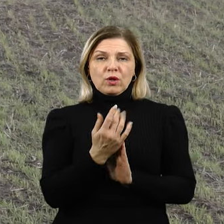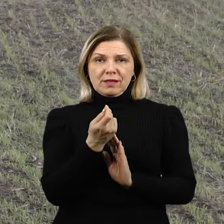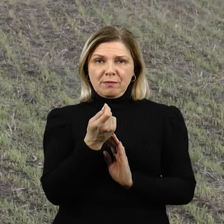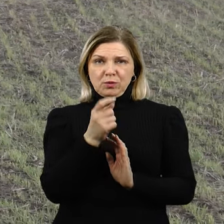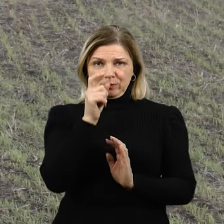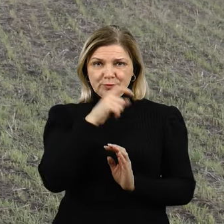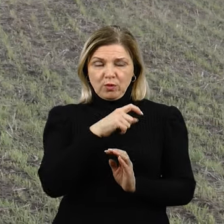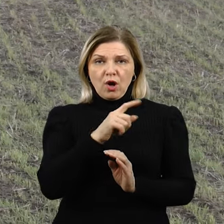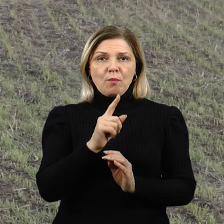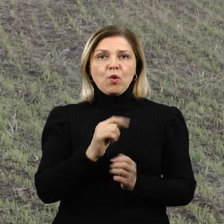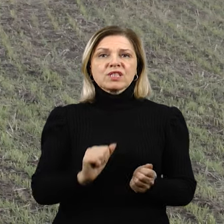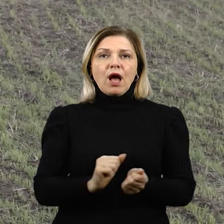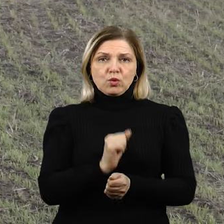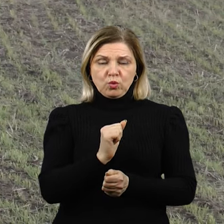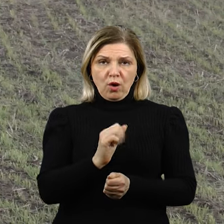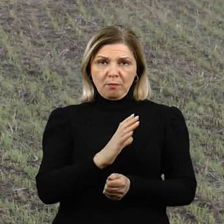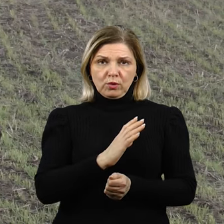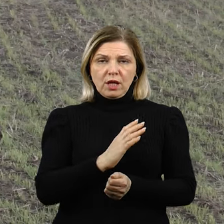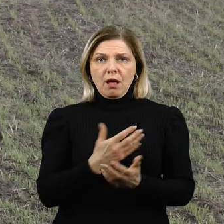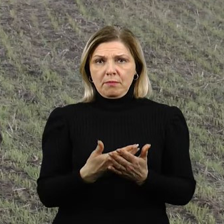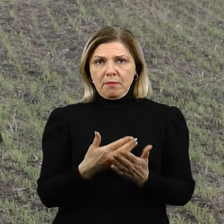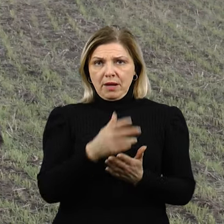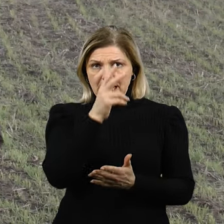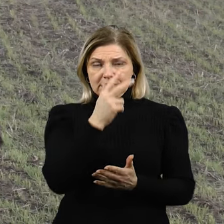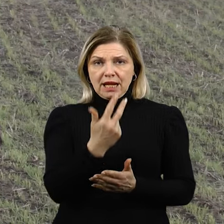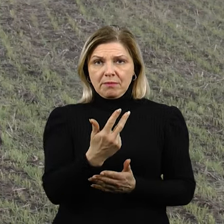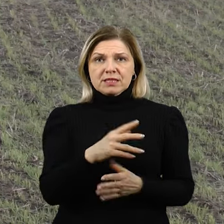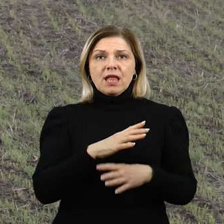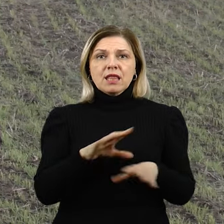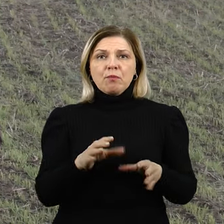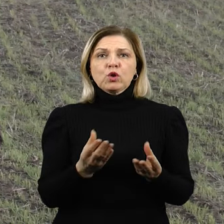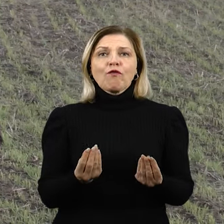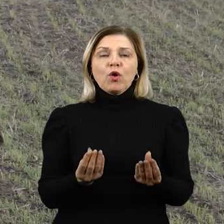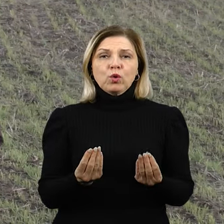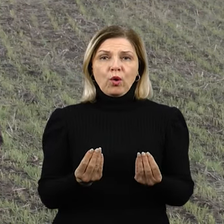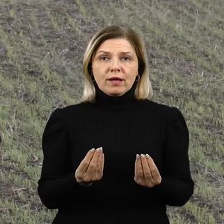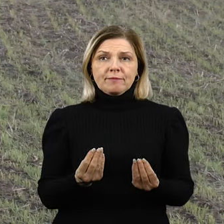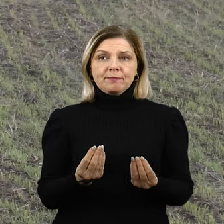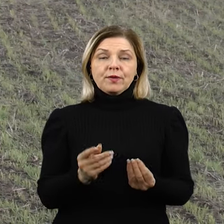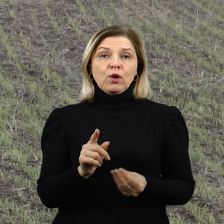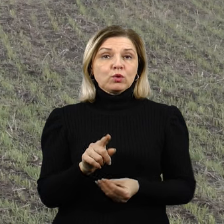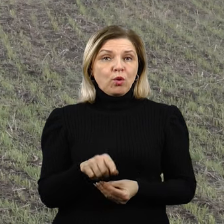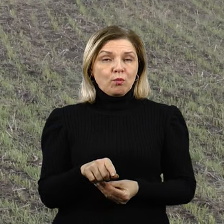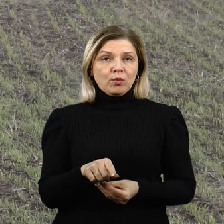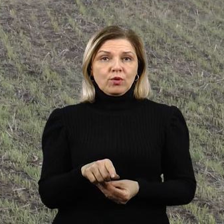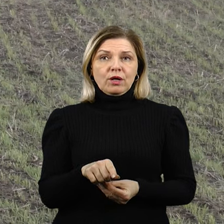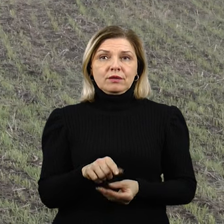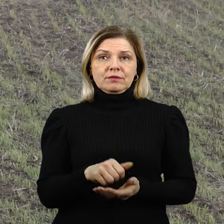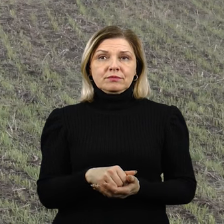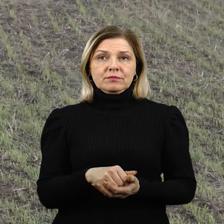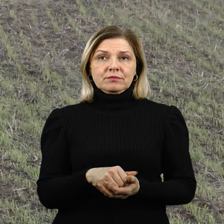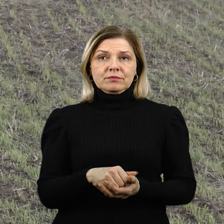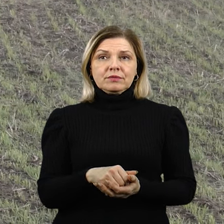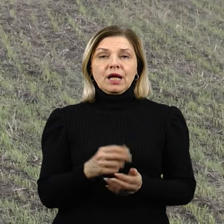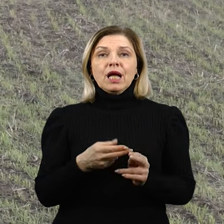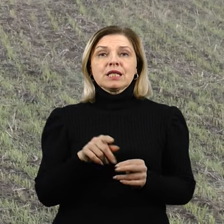що засуха була, майже 3 місяці не було продуктивної вологи. Тому там на